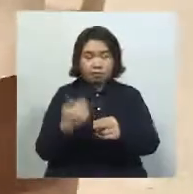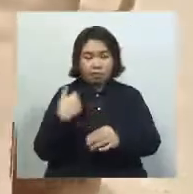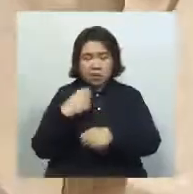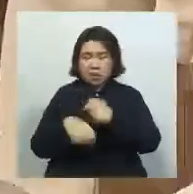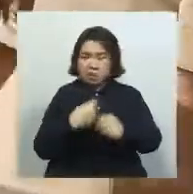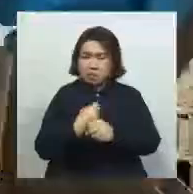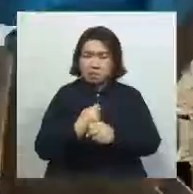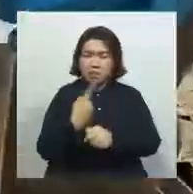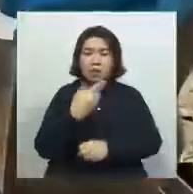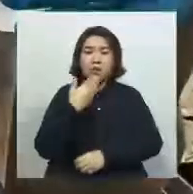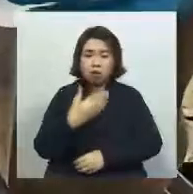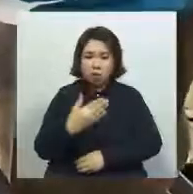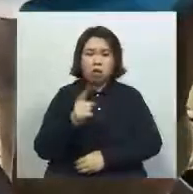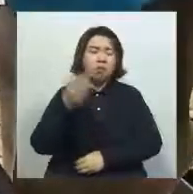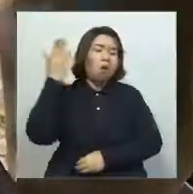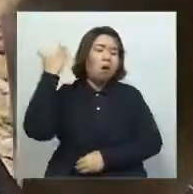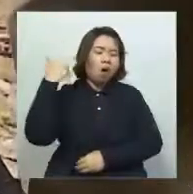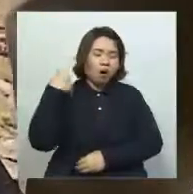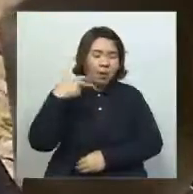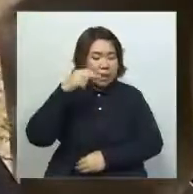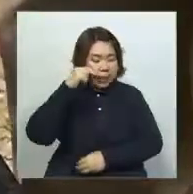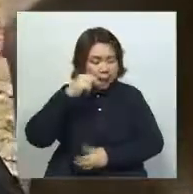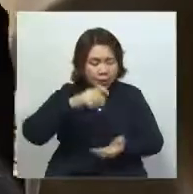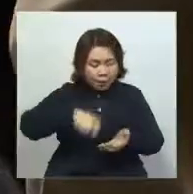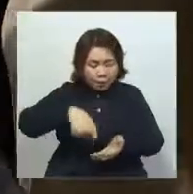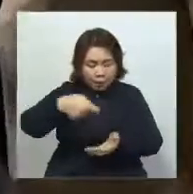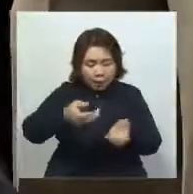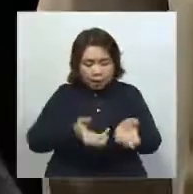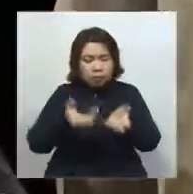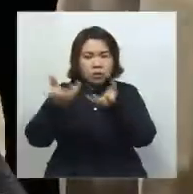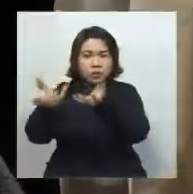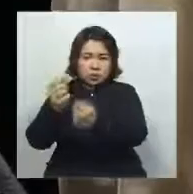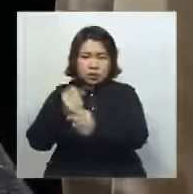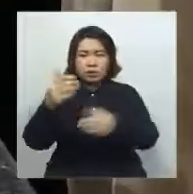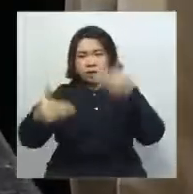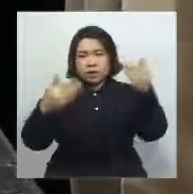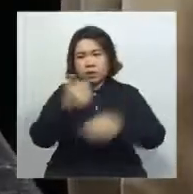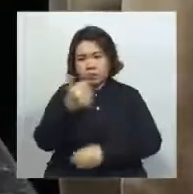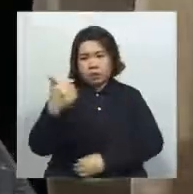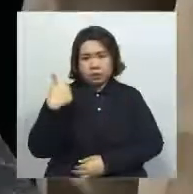านมาเคยมีการอัญเชิญน้ำจากสระไปใช้ในพระราชพิธีสำคัญมาแล้ว